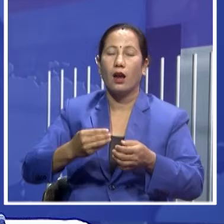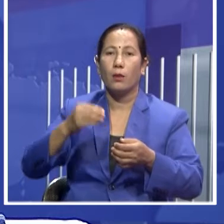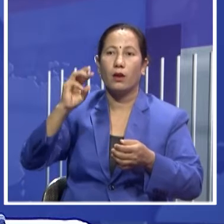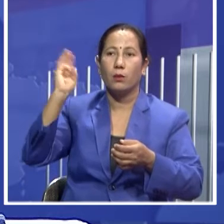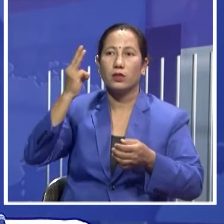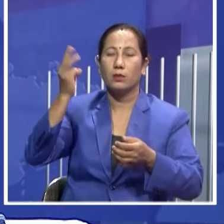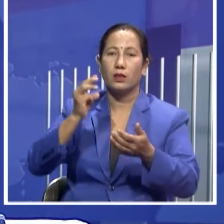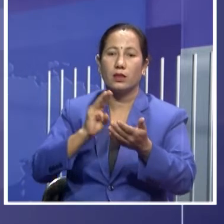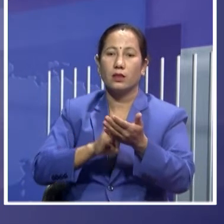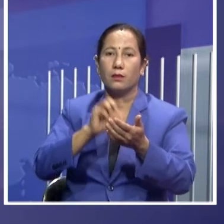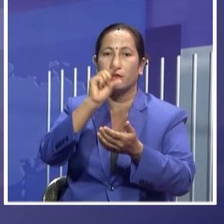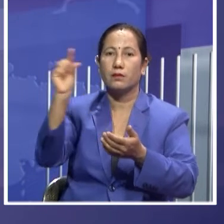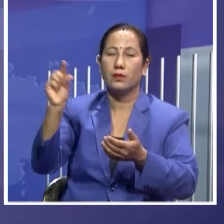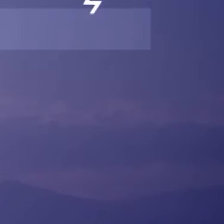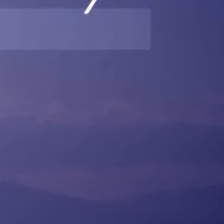सम्बन्धी थप विवरण।